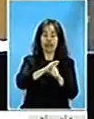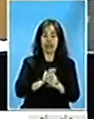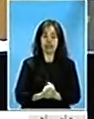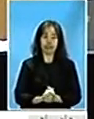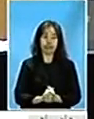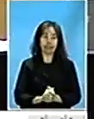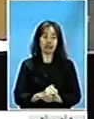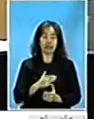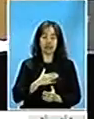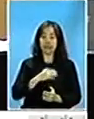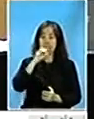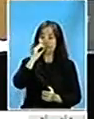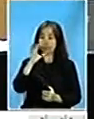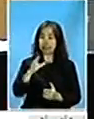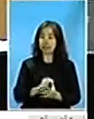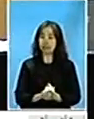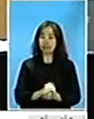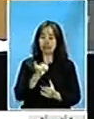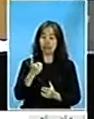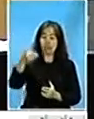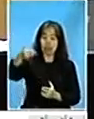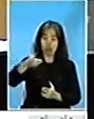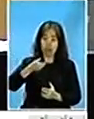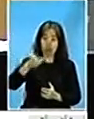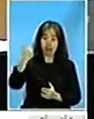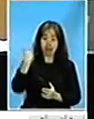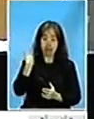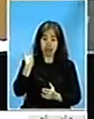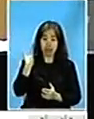านวรชัยท่านขอตัดไว้